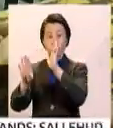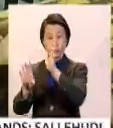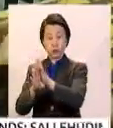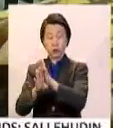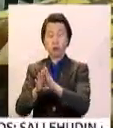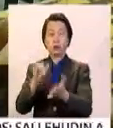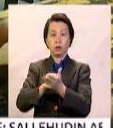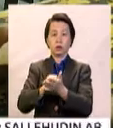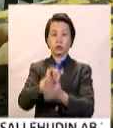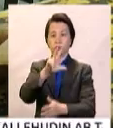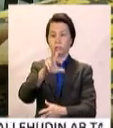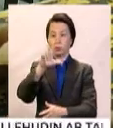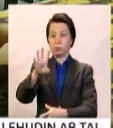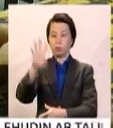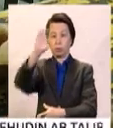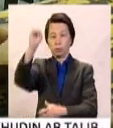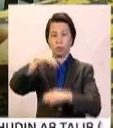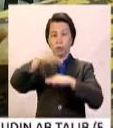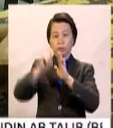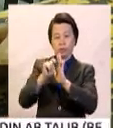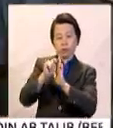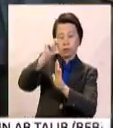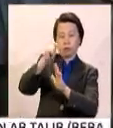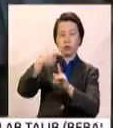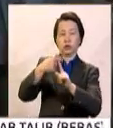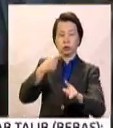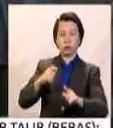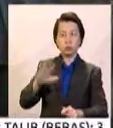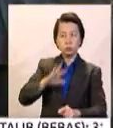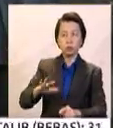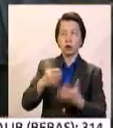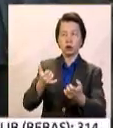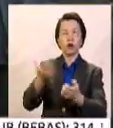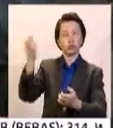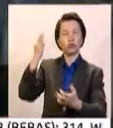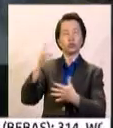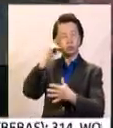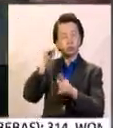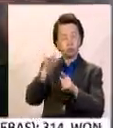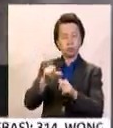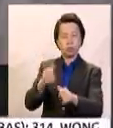RM5.4 bilion, iaitu 34% lebih tinggi daripada jangkaan kutipan asal